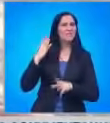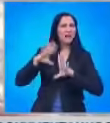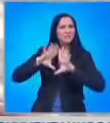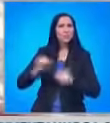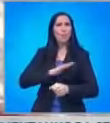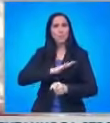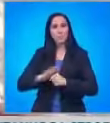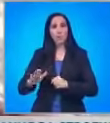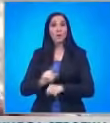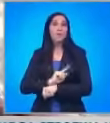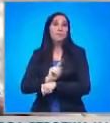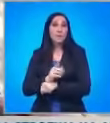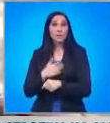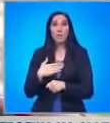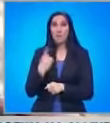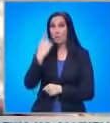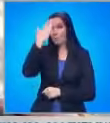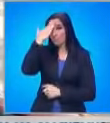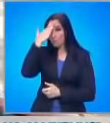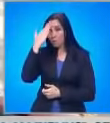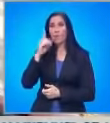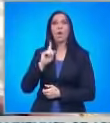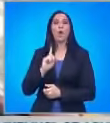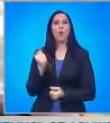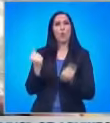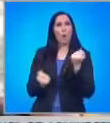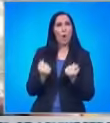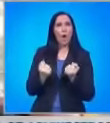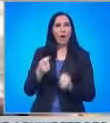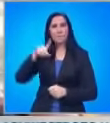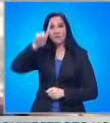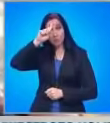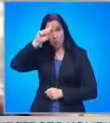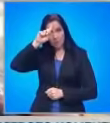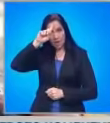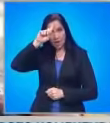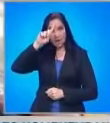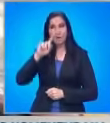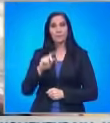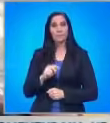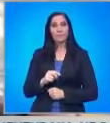В момента имаме един пациент, който го караме в София, в